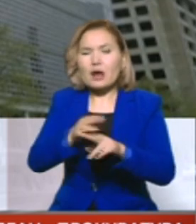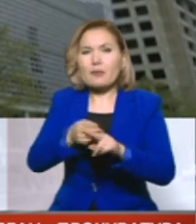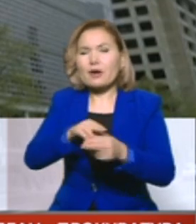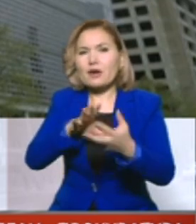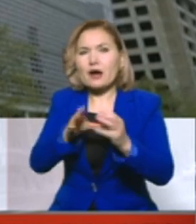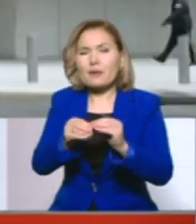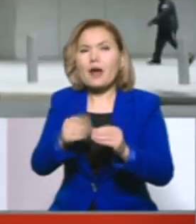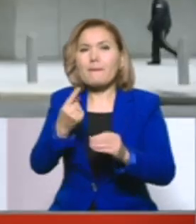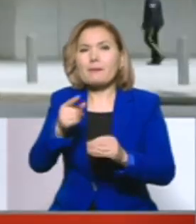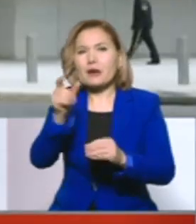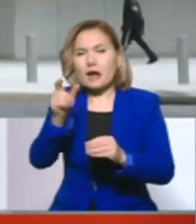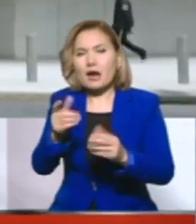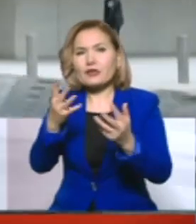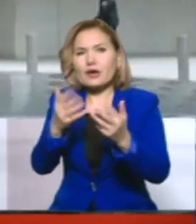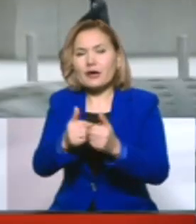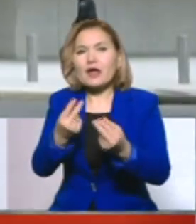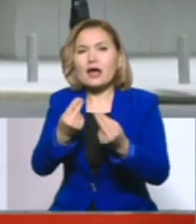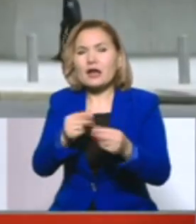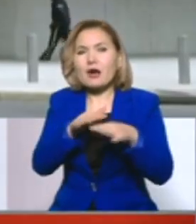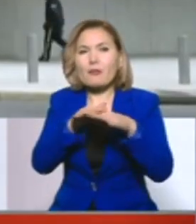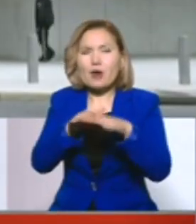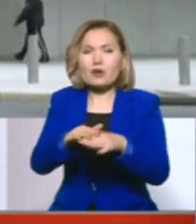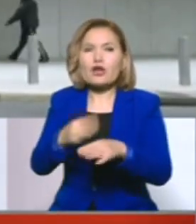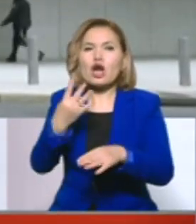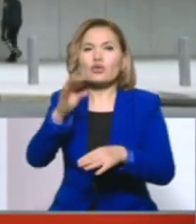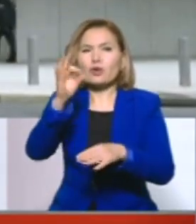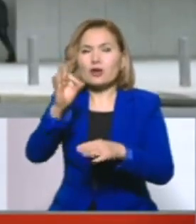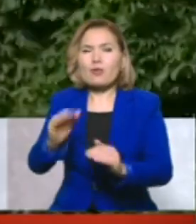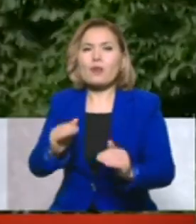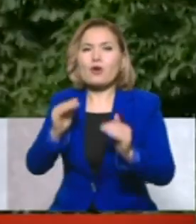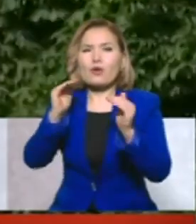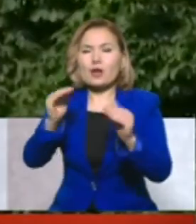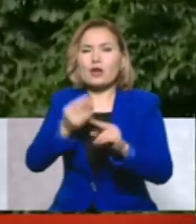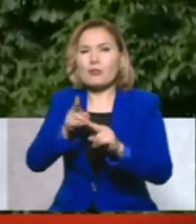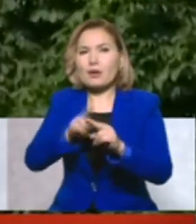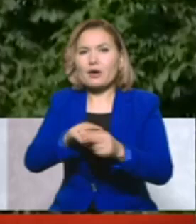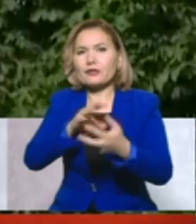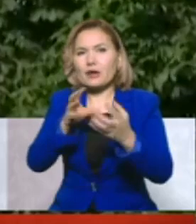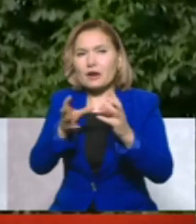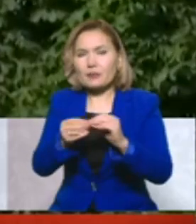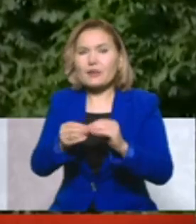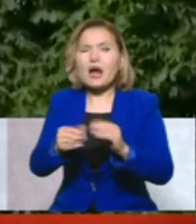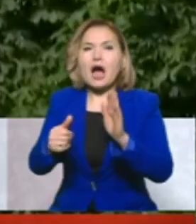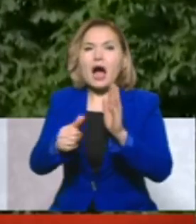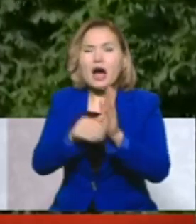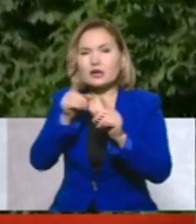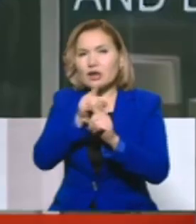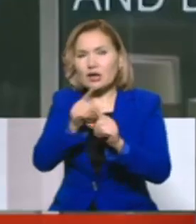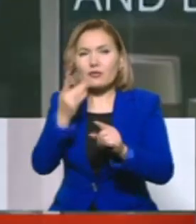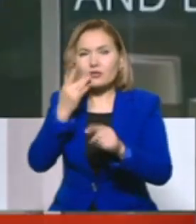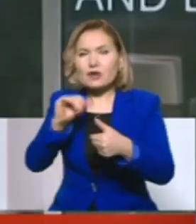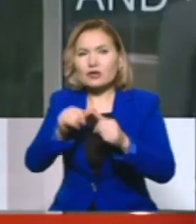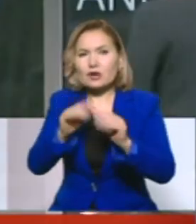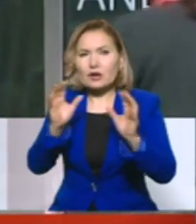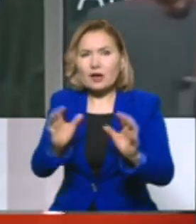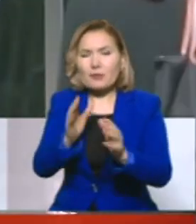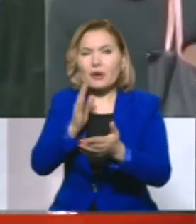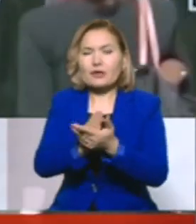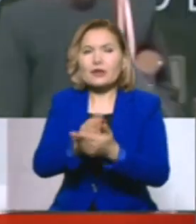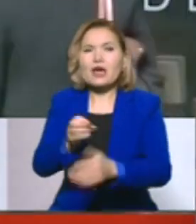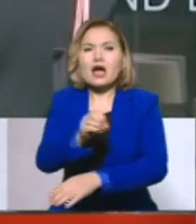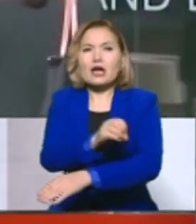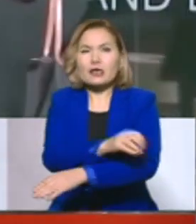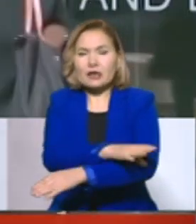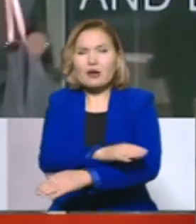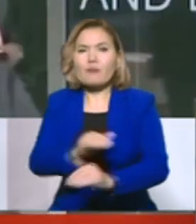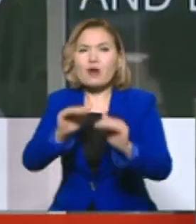басына шаққандағы инвестиция көлемін кем дегенде 4%-ға дейін өсірсе және бұл межені 6 жылдан аса тұрақты сақтап тұрса, кедейшілік